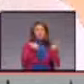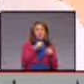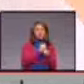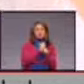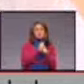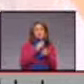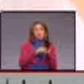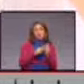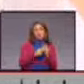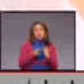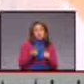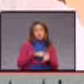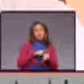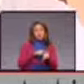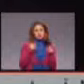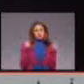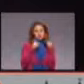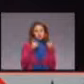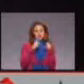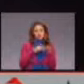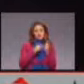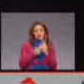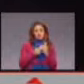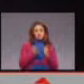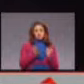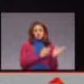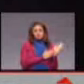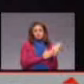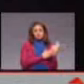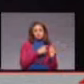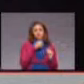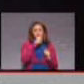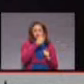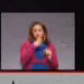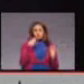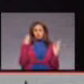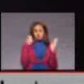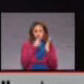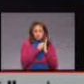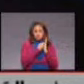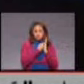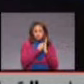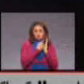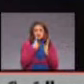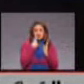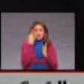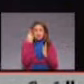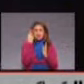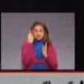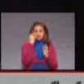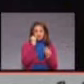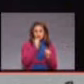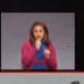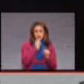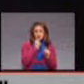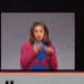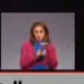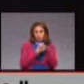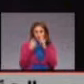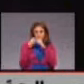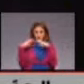مؤقته المشاهده مافيش اي حاجه خالص خريج السون دويتش بقي ثلاث سنين و شغال